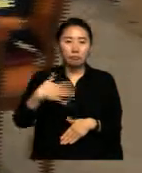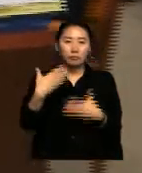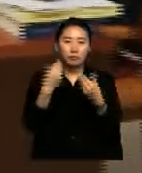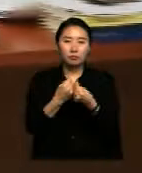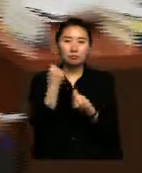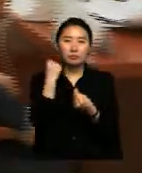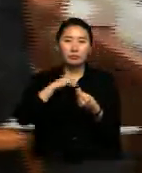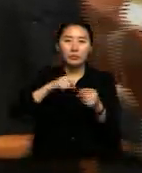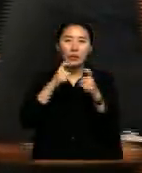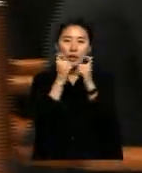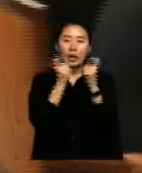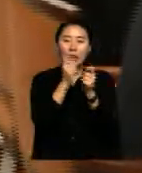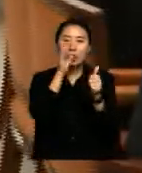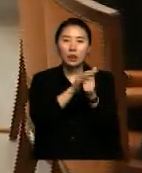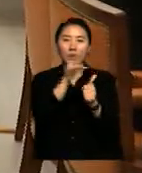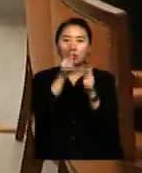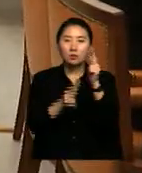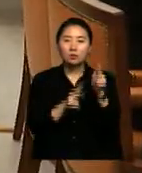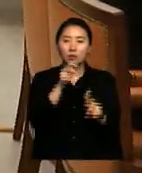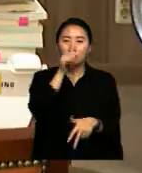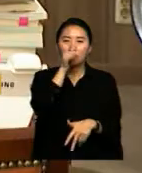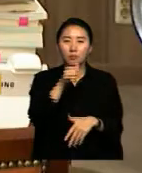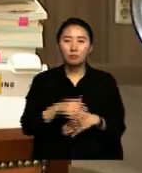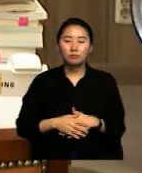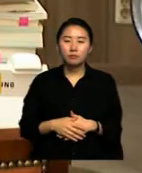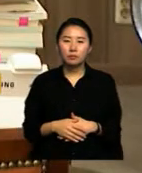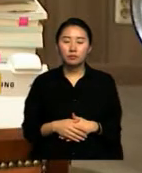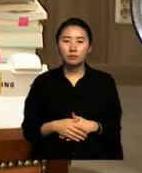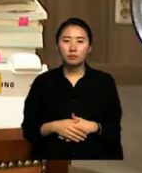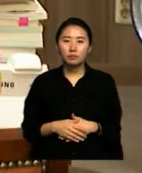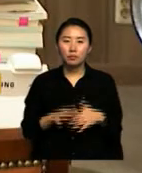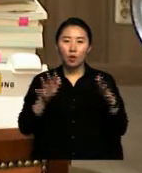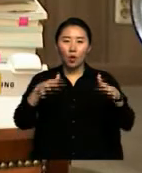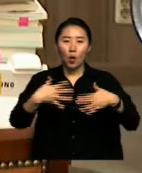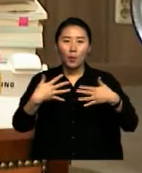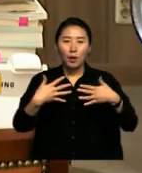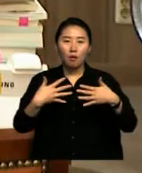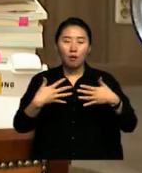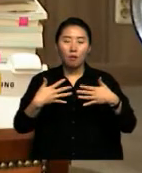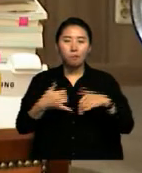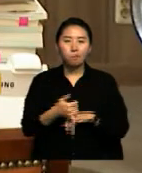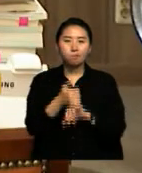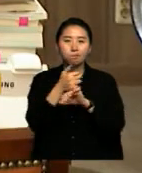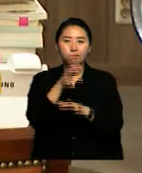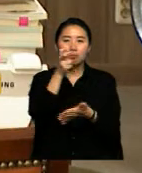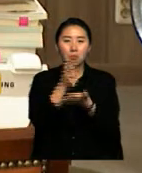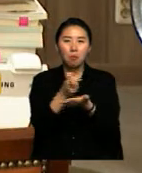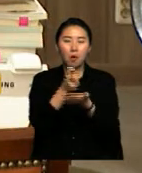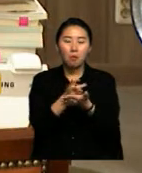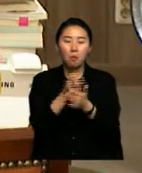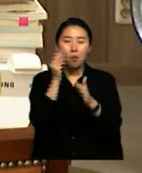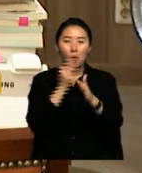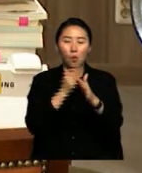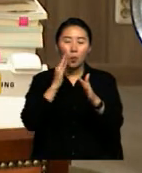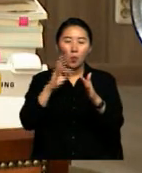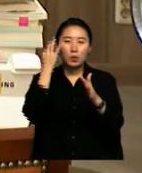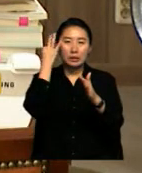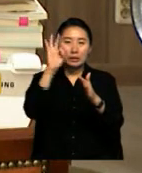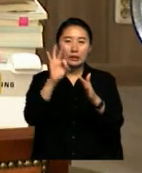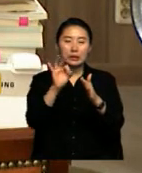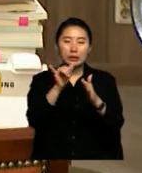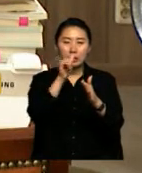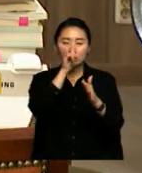조례를 어긴 민간위탁 사업도 있습니다. 그런 협약서에 반드시 법적으로 공증 절차를 밟게 돼